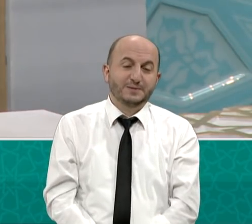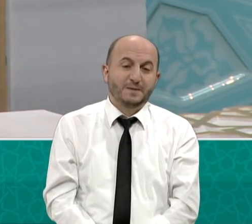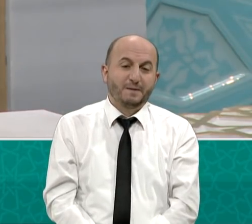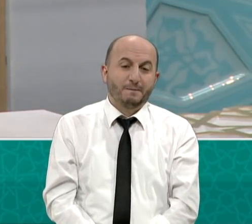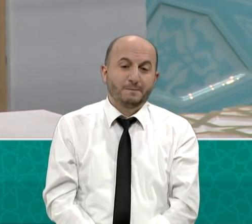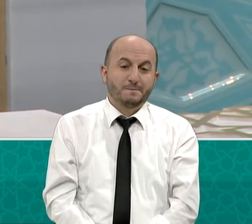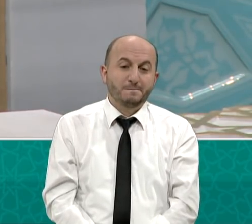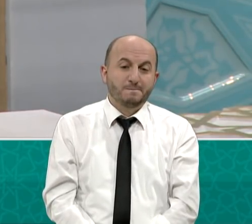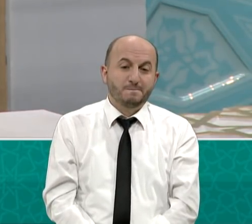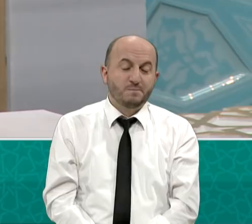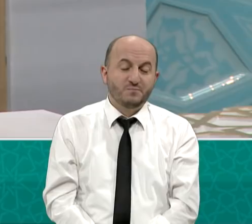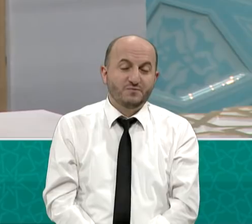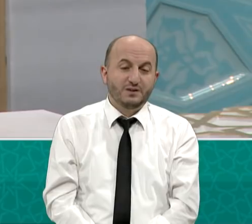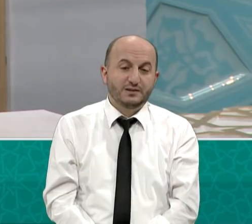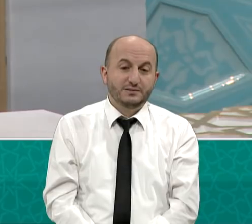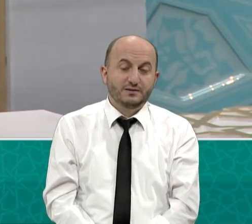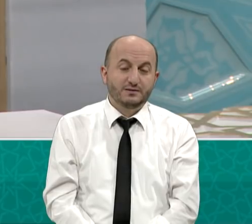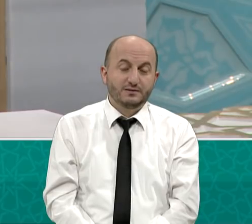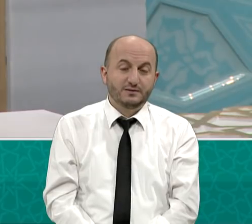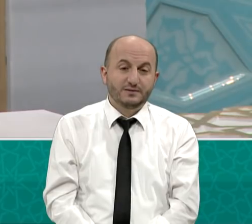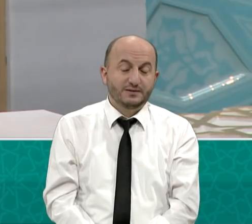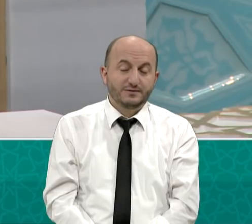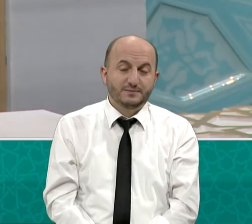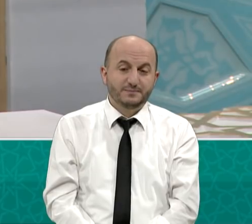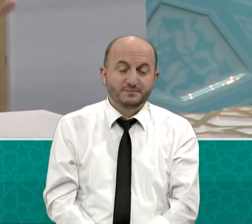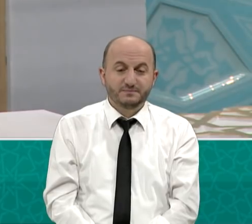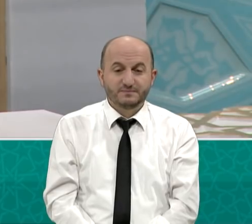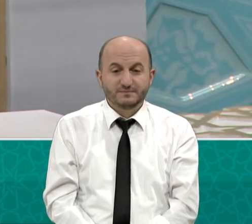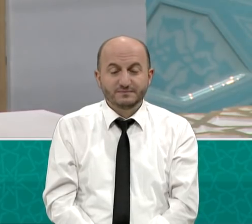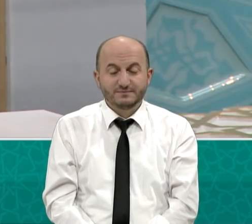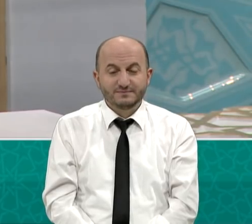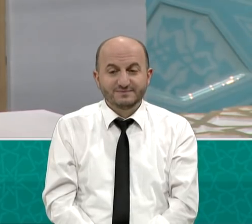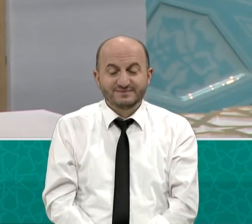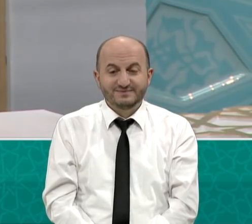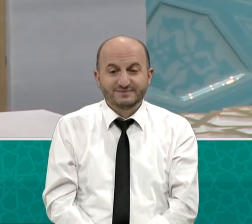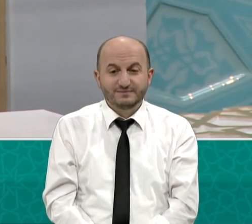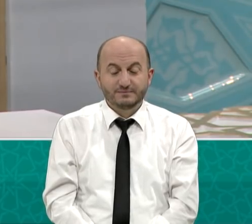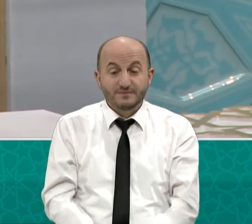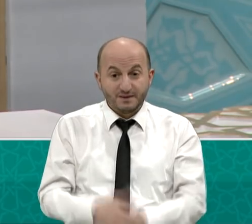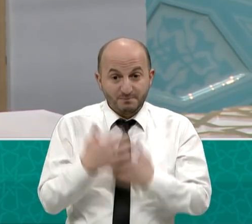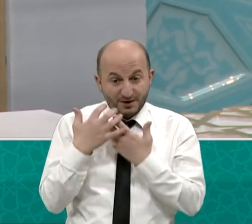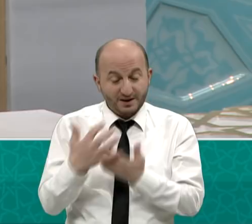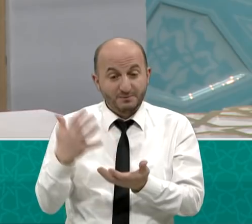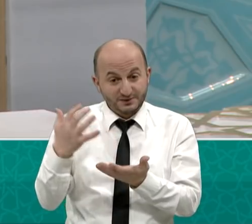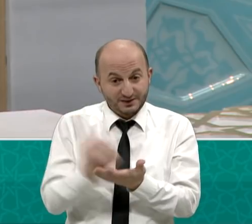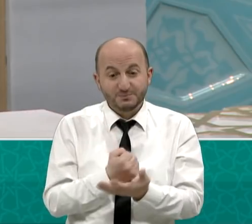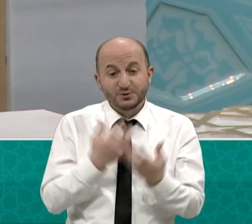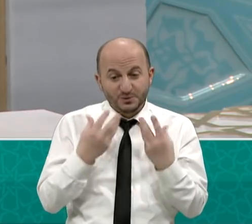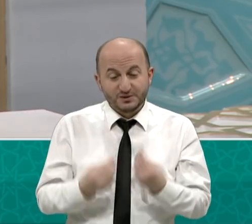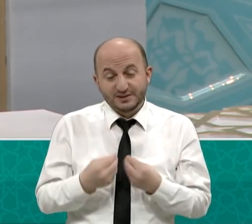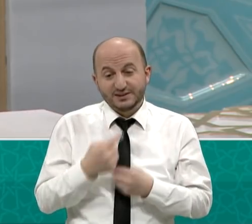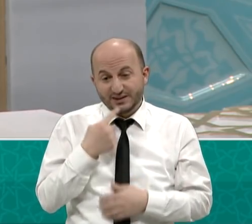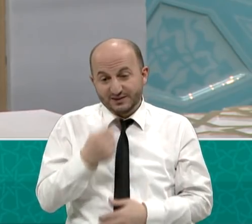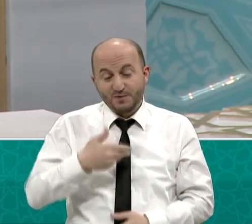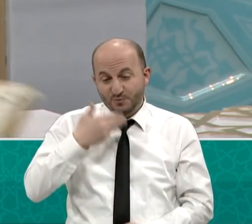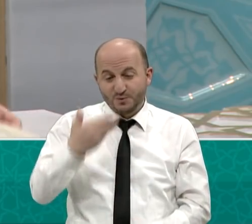تَقِ السَّيِّعَاتِ يَوْمَئِذٍ Fakat rahimte, merhameti elde etmiş olacaksınız diye